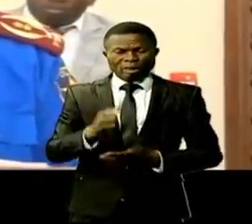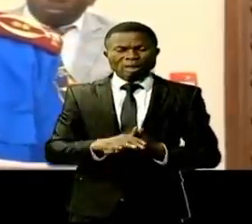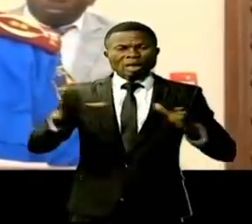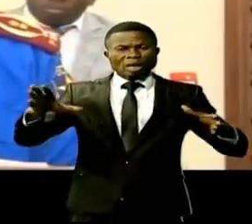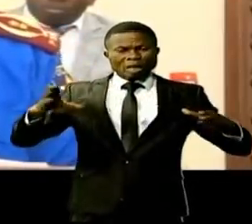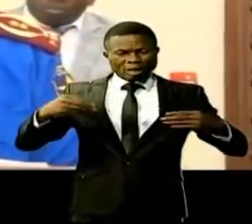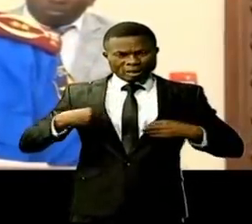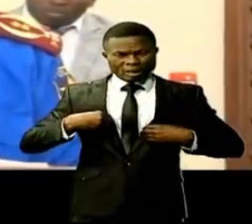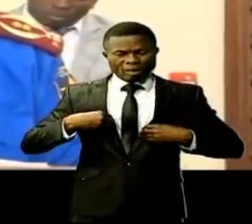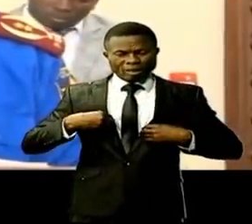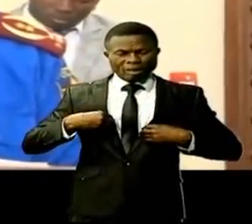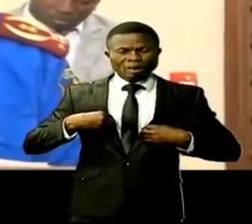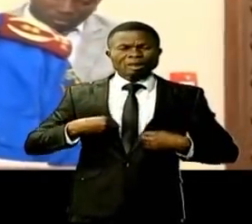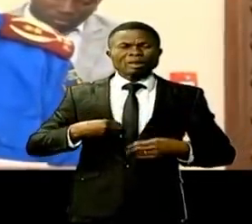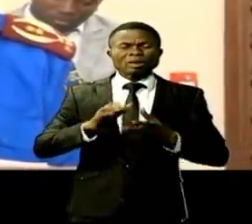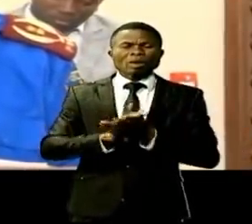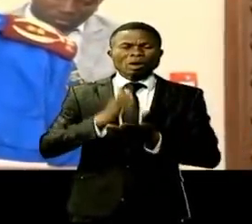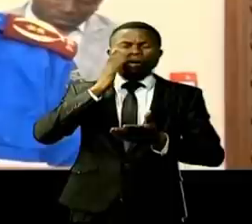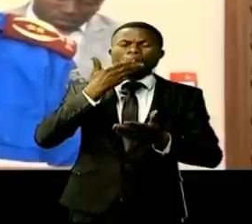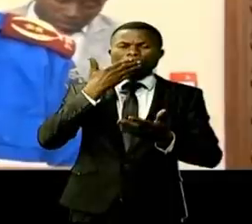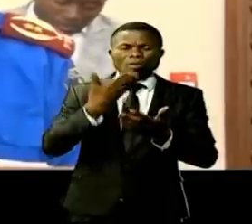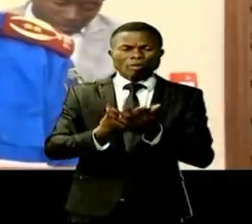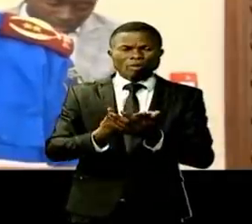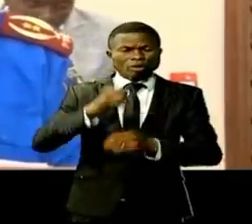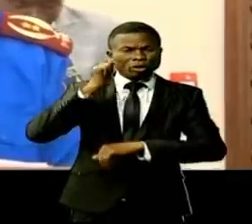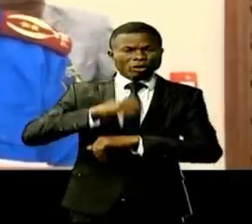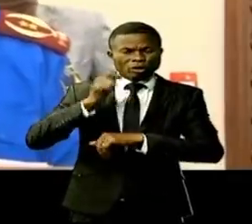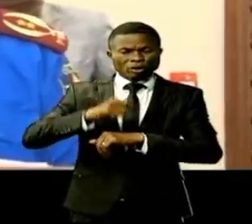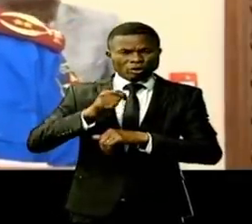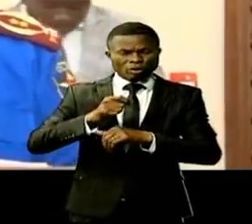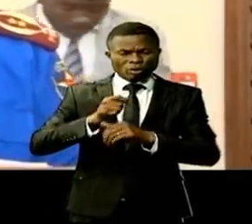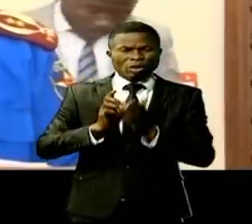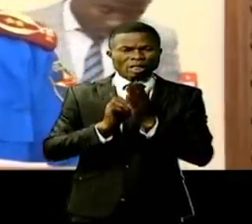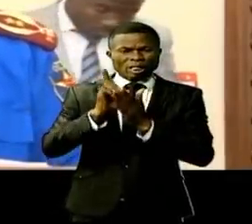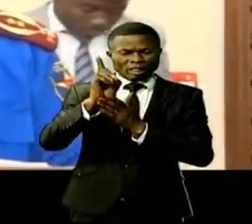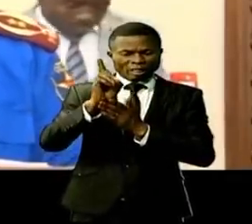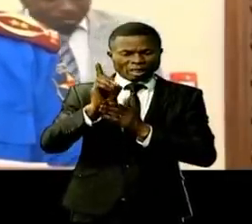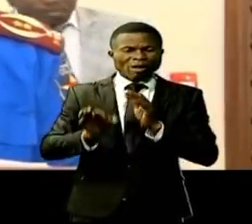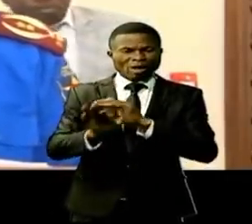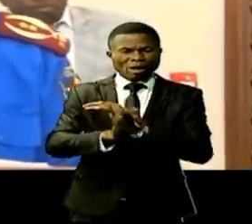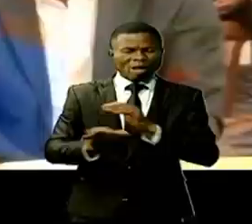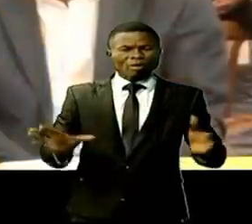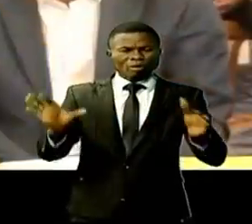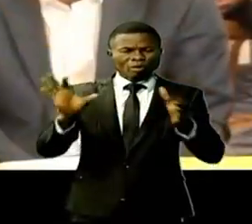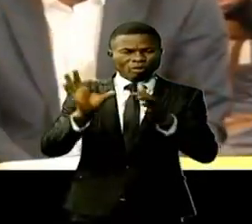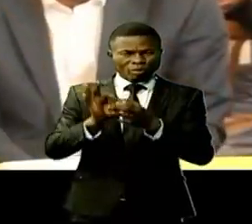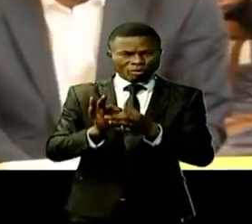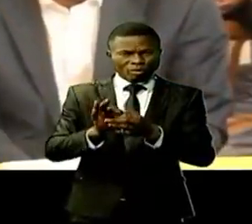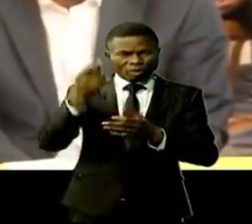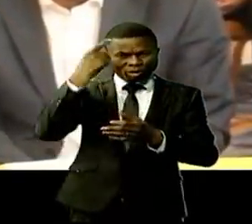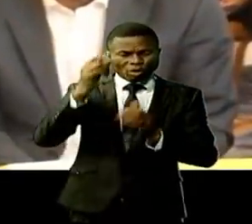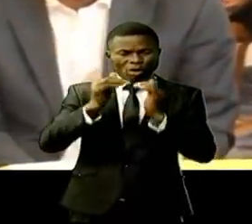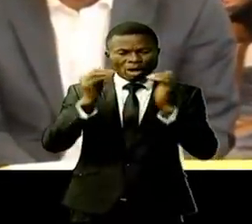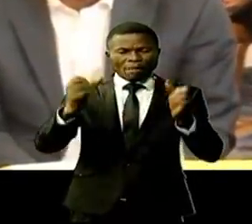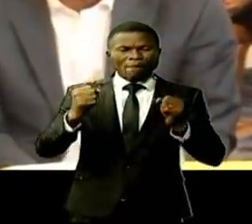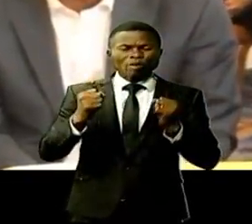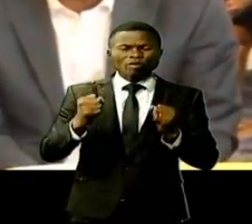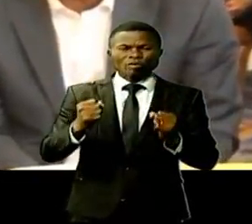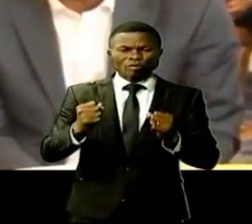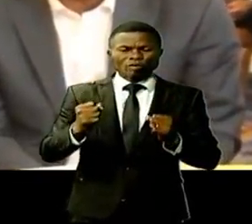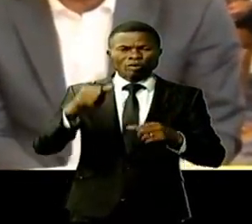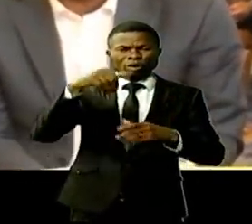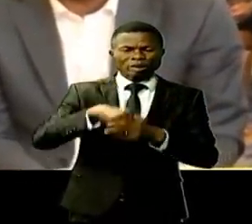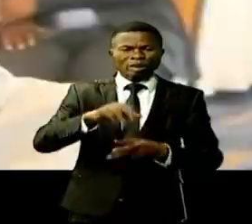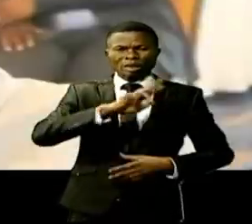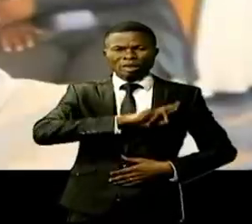à l'occasion le vœu de voir la justice jeter une base de réconciliation pour une paix durable en